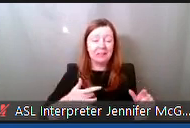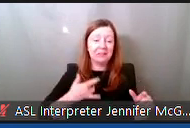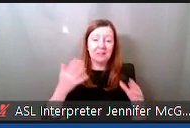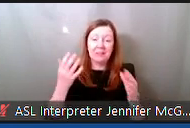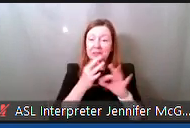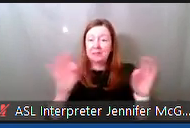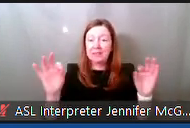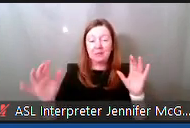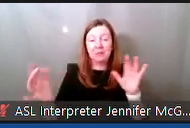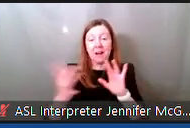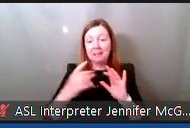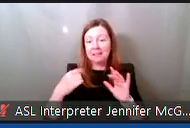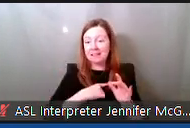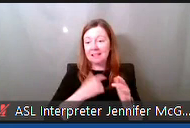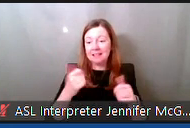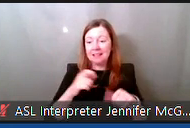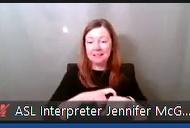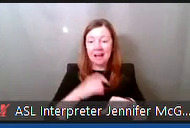有任何问题的话，